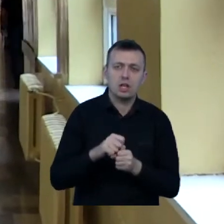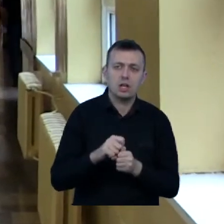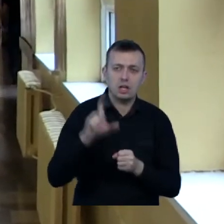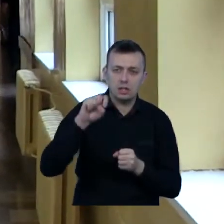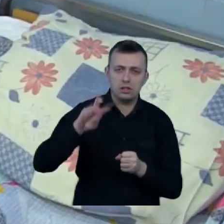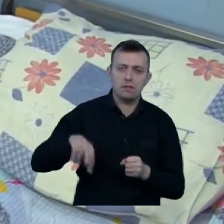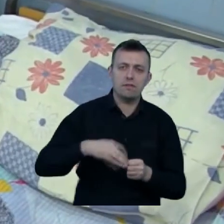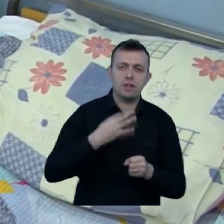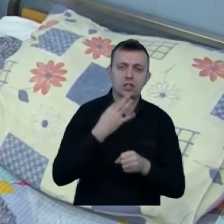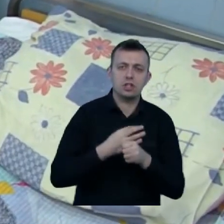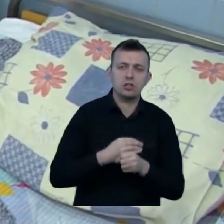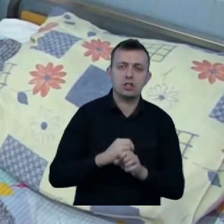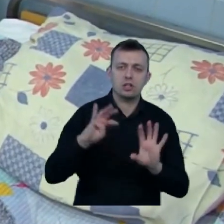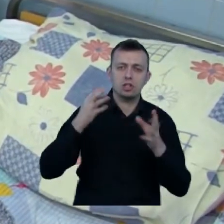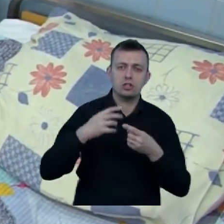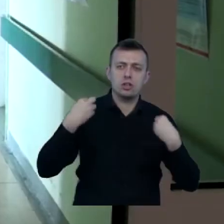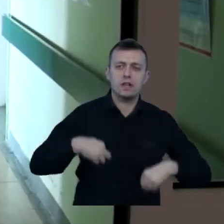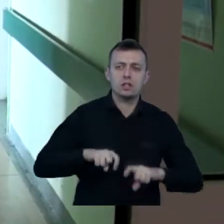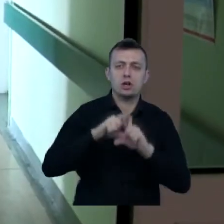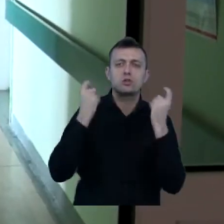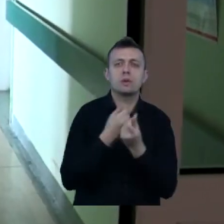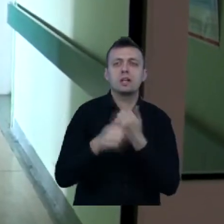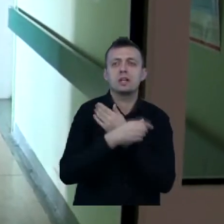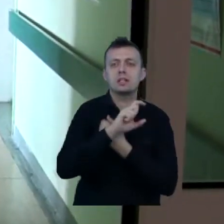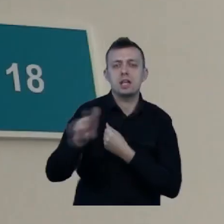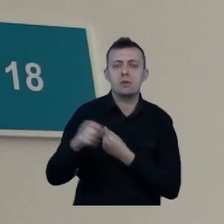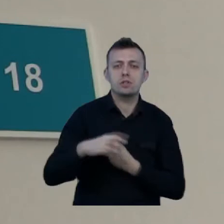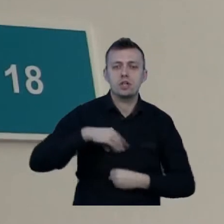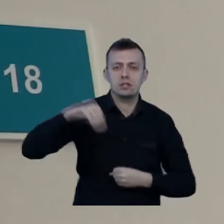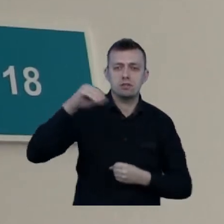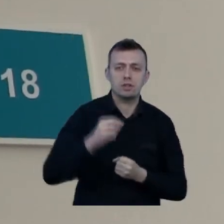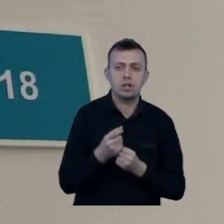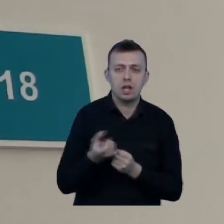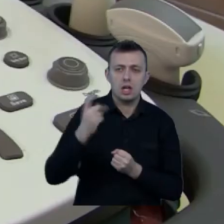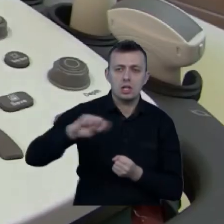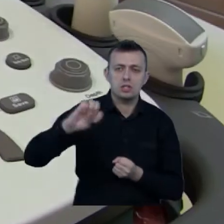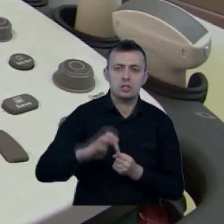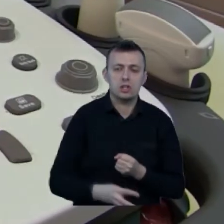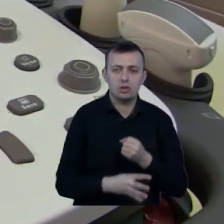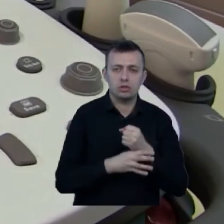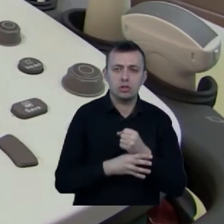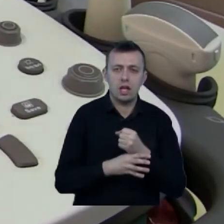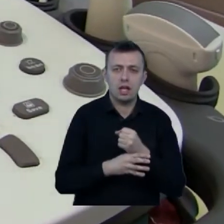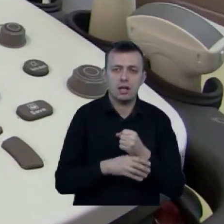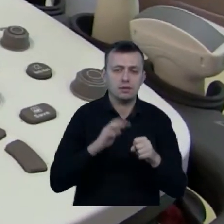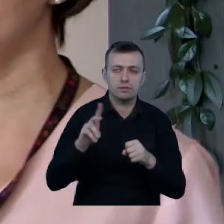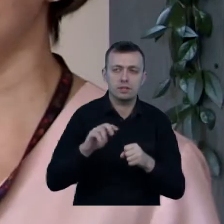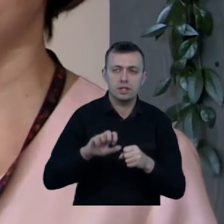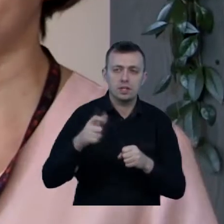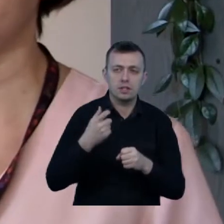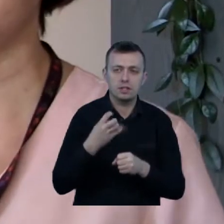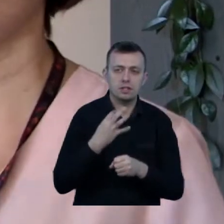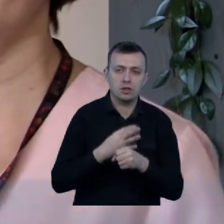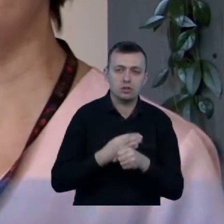szpitala trafiło 249 osób, część z nich została hospitalizowana. Natomiast 140 osób były to przypadki ambulatoryjne. Były